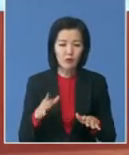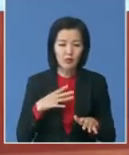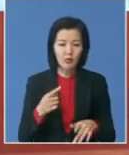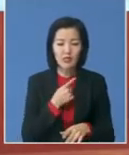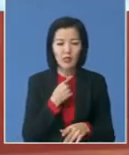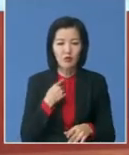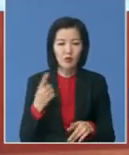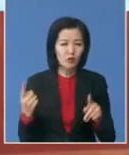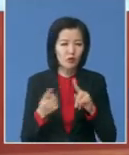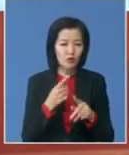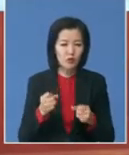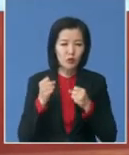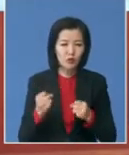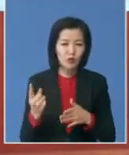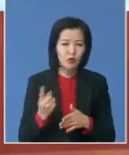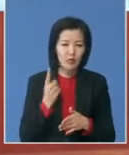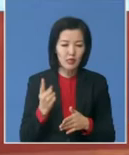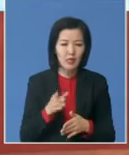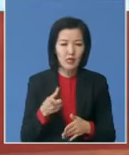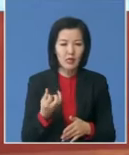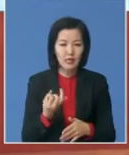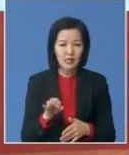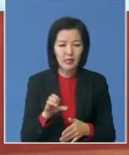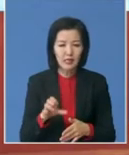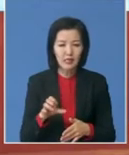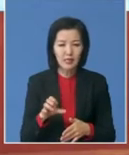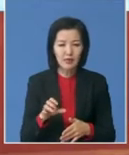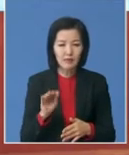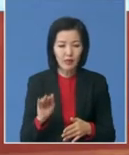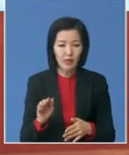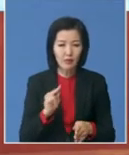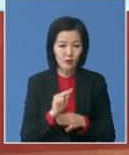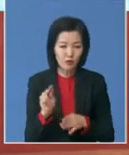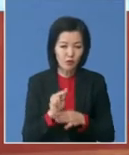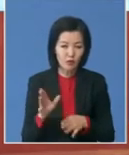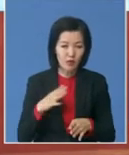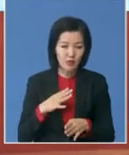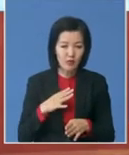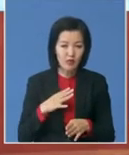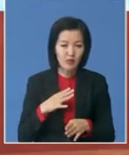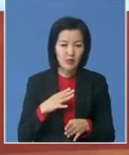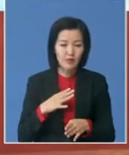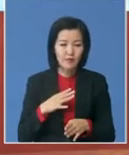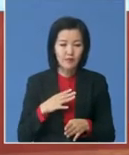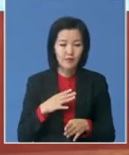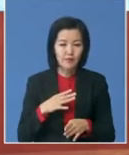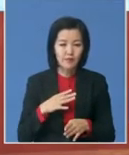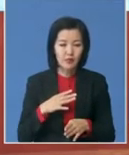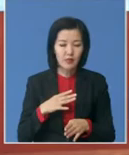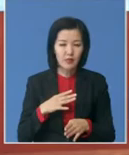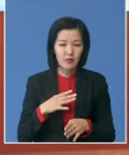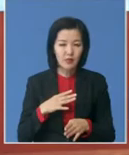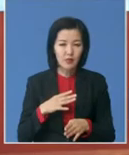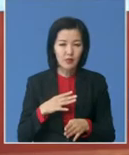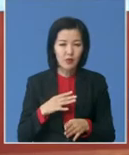тұңғыш бокстан спорт шебер Гейс деген боксшыны дайындаған. Одан кейін Башымбаев деген, жаңа Шабельский деген жаңа спортшылар болды.